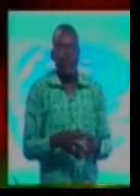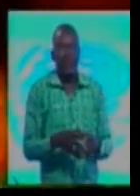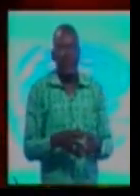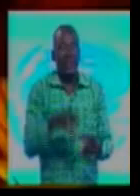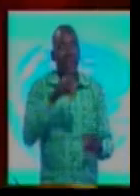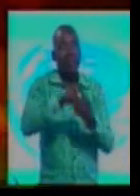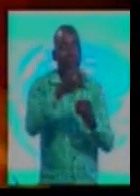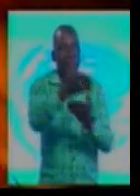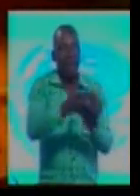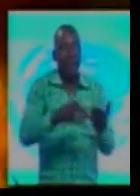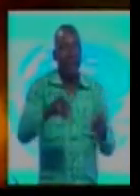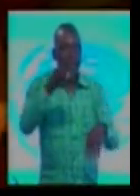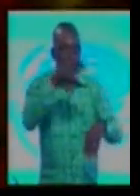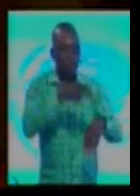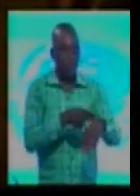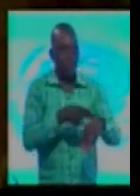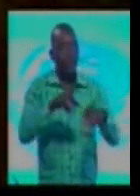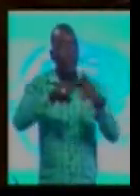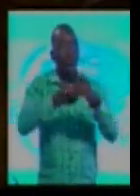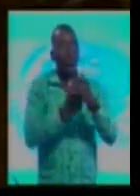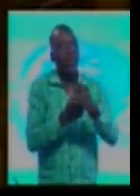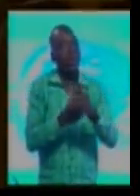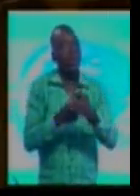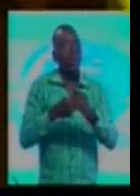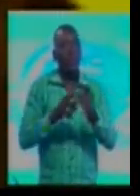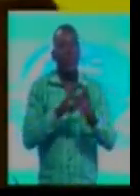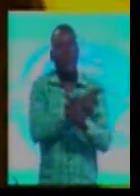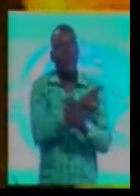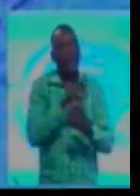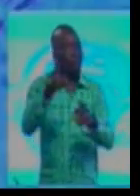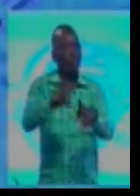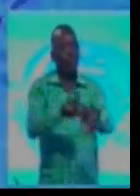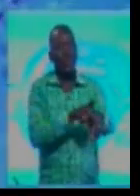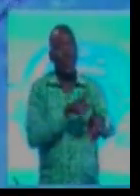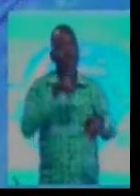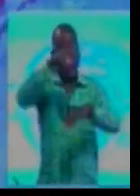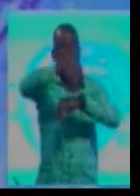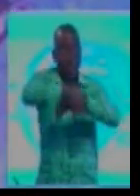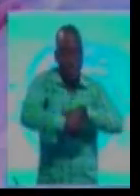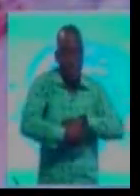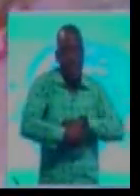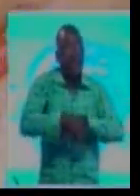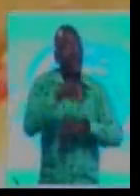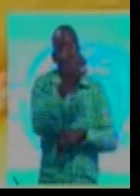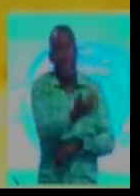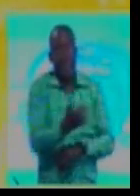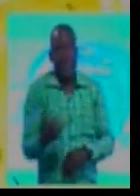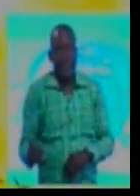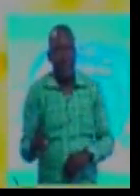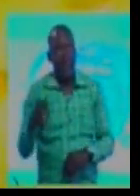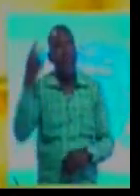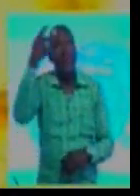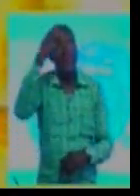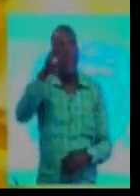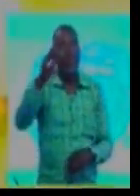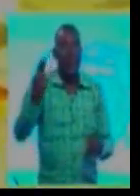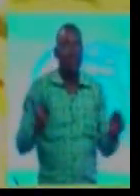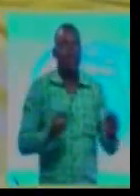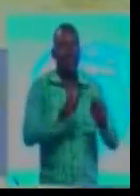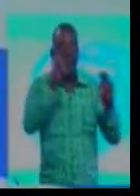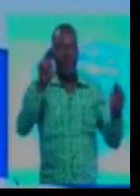Dans quelques heures, commencera la plus longue nuit de l'année pour des millions d'enfants impatients et un Père Noël toujours bien